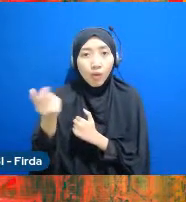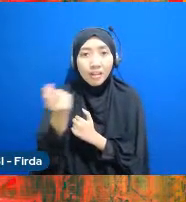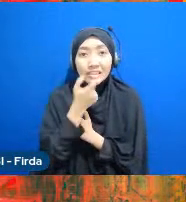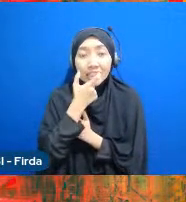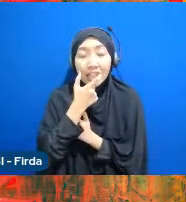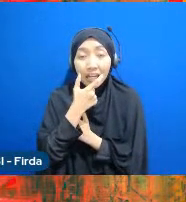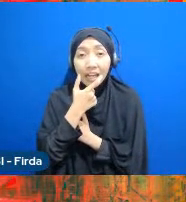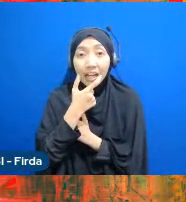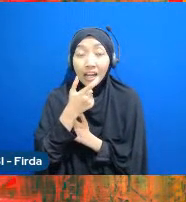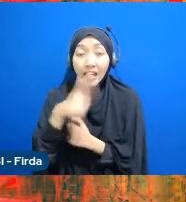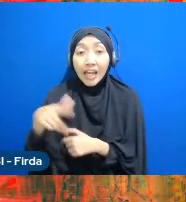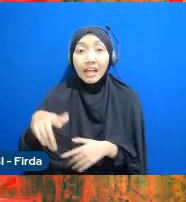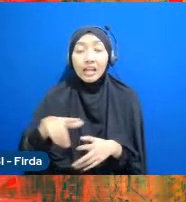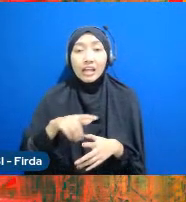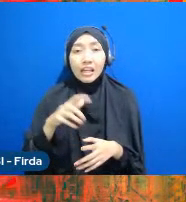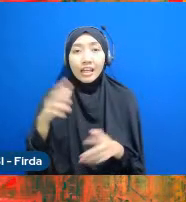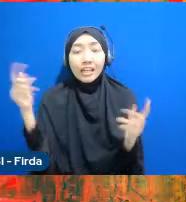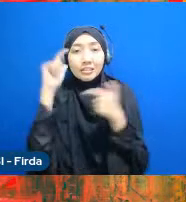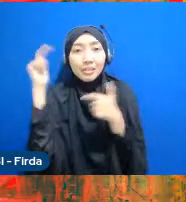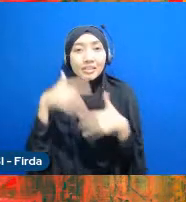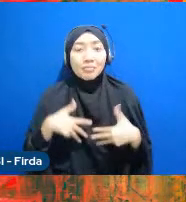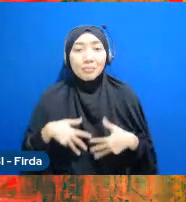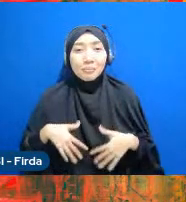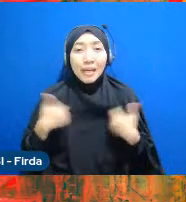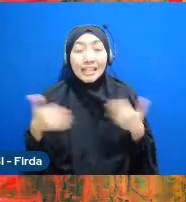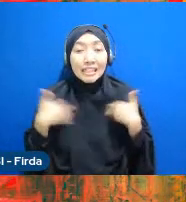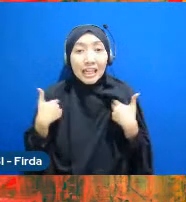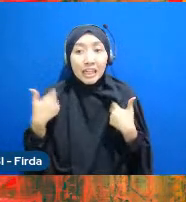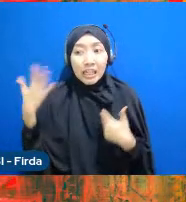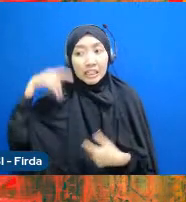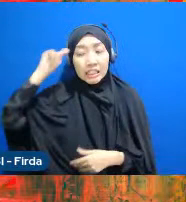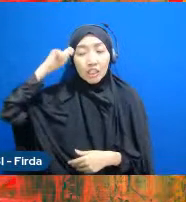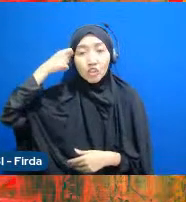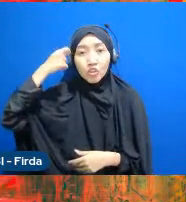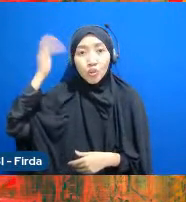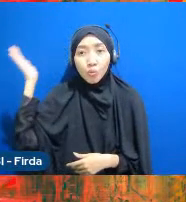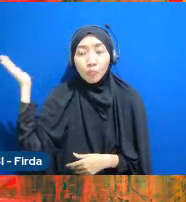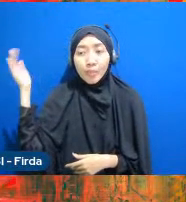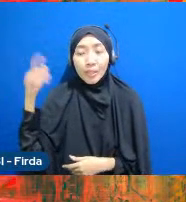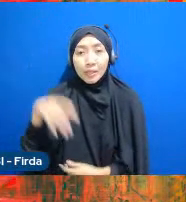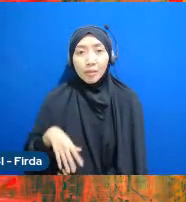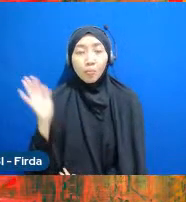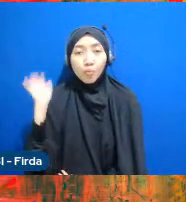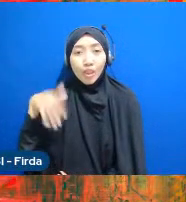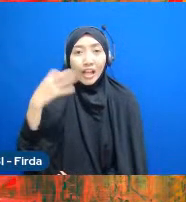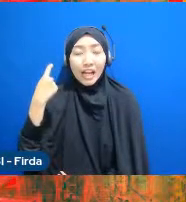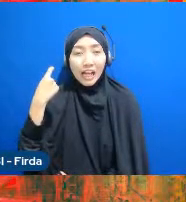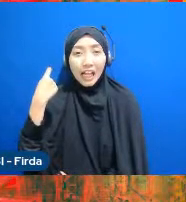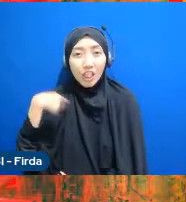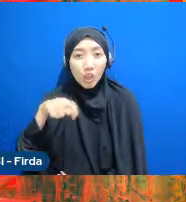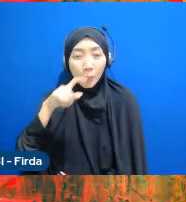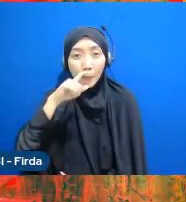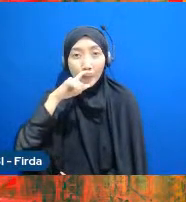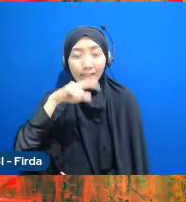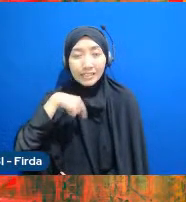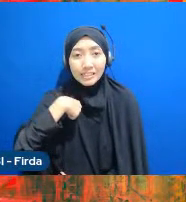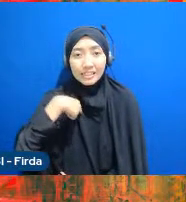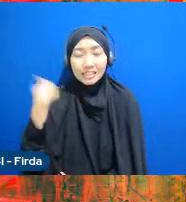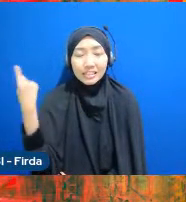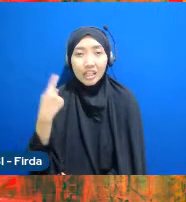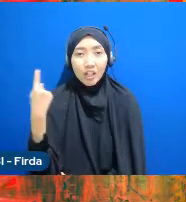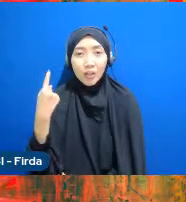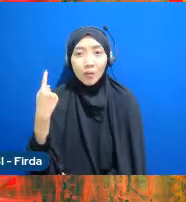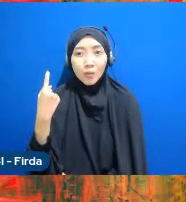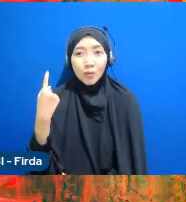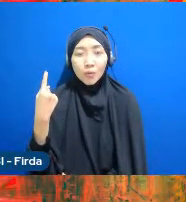bahagia. Saya ingat dulu ya, waktu masih kecil, setiap pulang kantor, papa saya itu selalu bawa